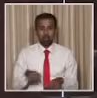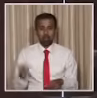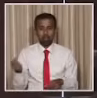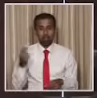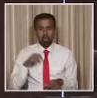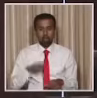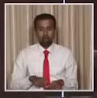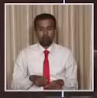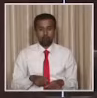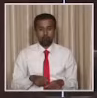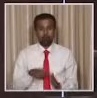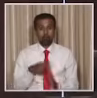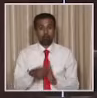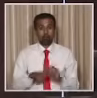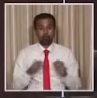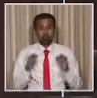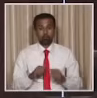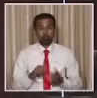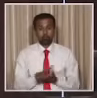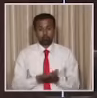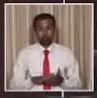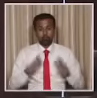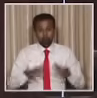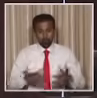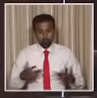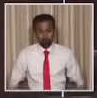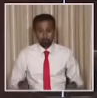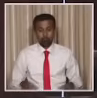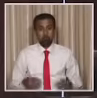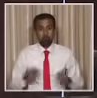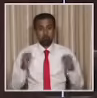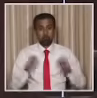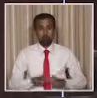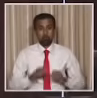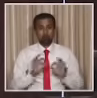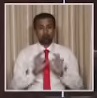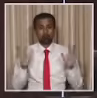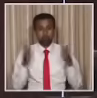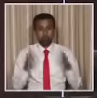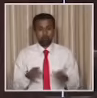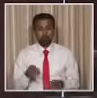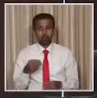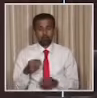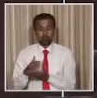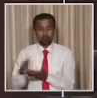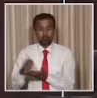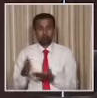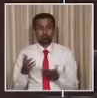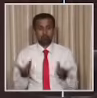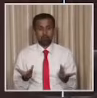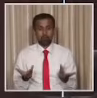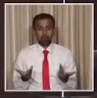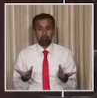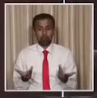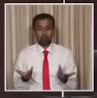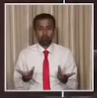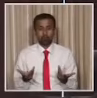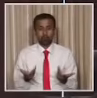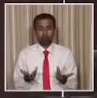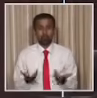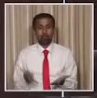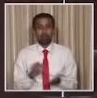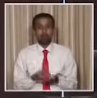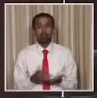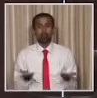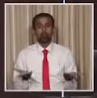dam meti bica, ratta beten deh, nanti matan deh beti la, bangkulat bawa, pekasir pat kalla, naik tika gevan neten deh pat mela, eh matiye nak kote, ayam kote